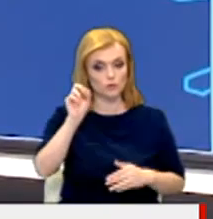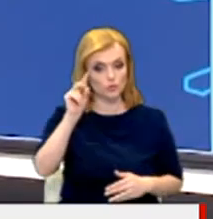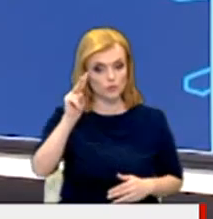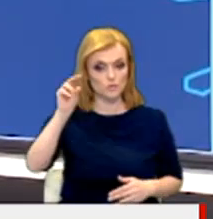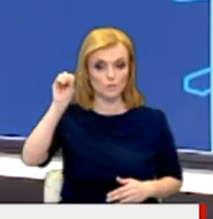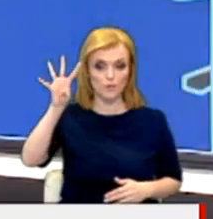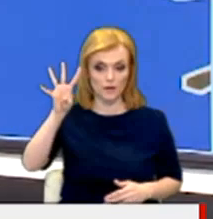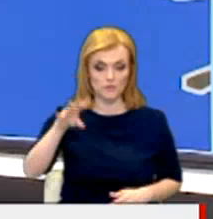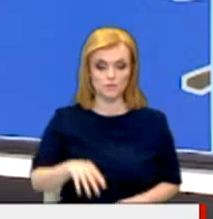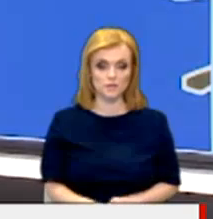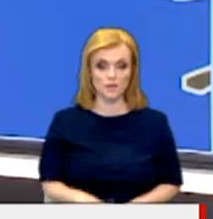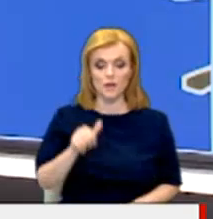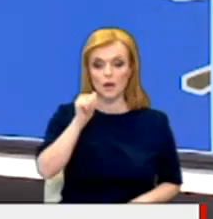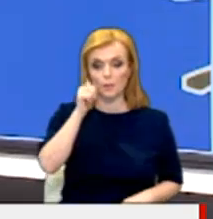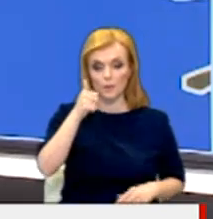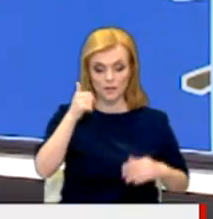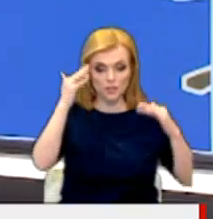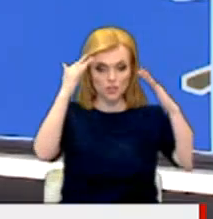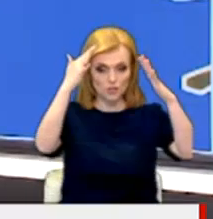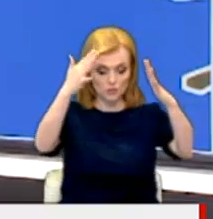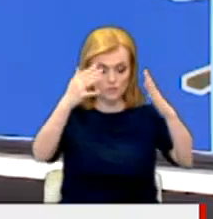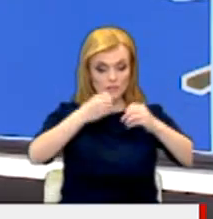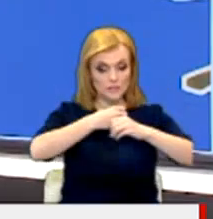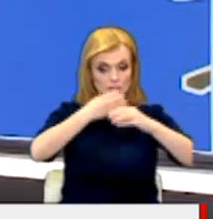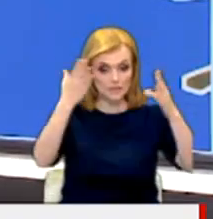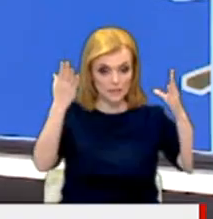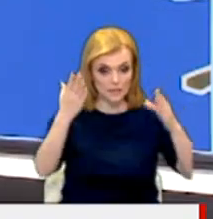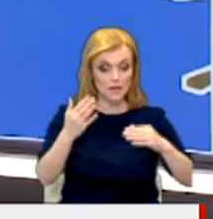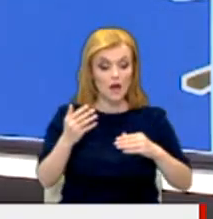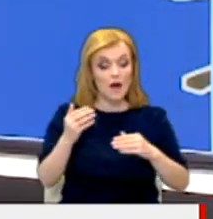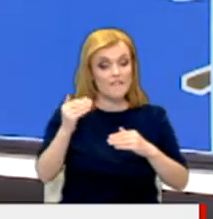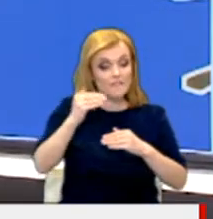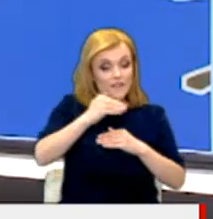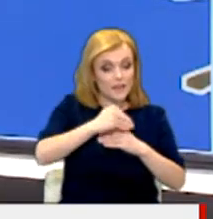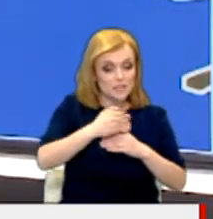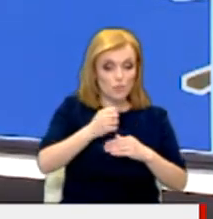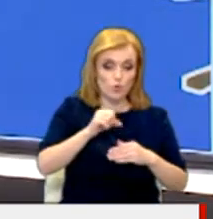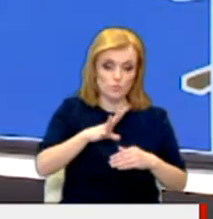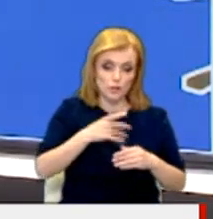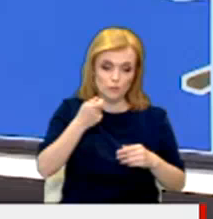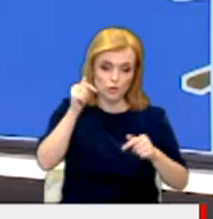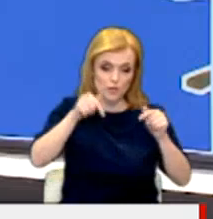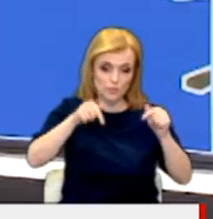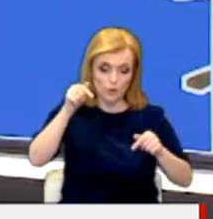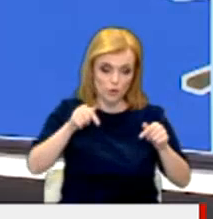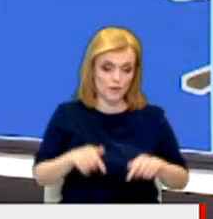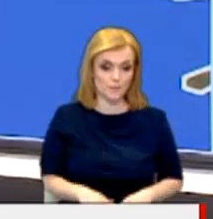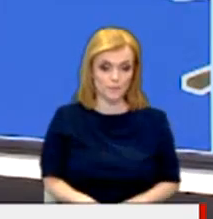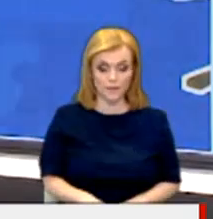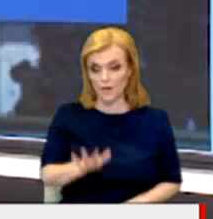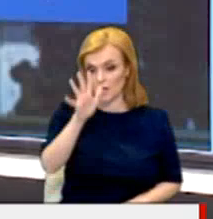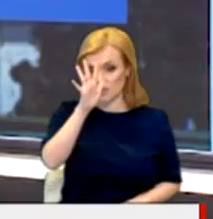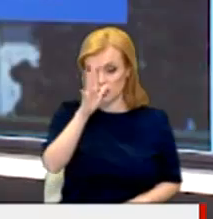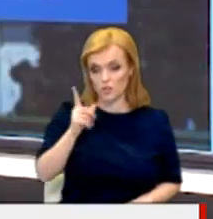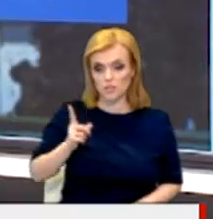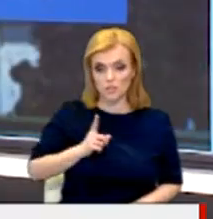grade. Mâine, cerul va fi mai mult senin până spre seară, când e posibil să plouă slab, iar maxima va urca până la 21 de grade. La